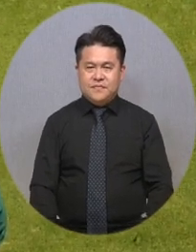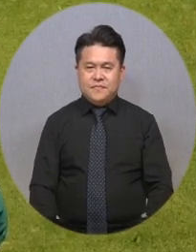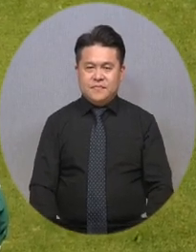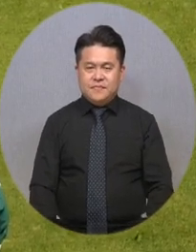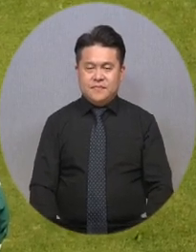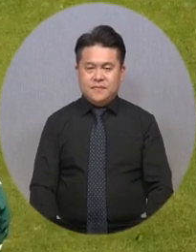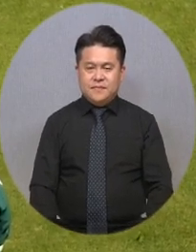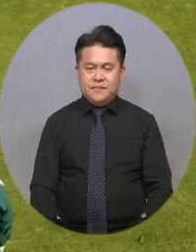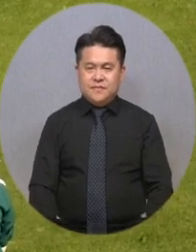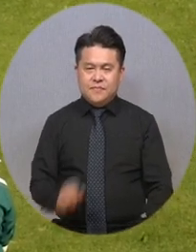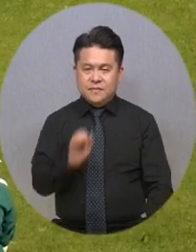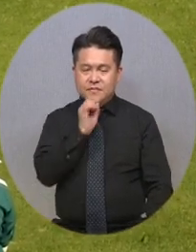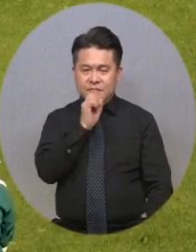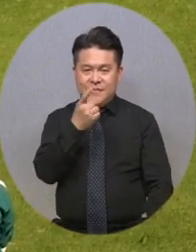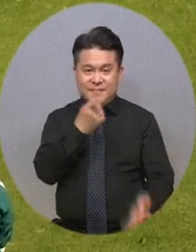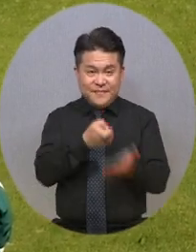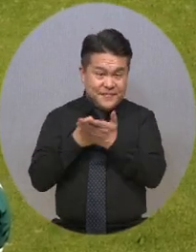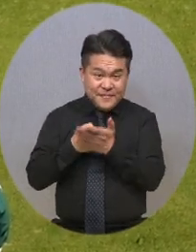버디.